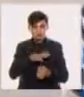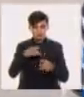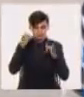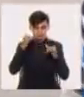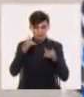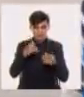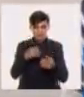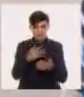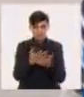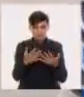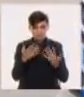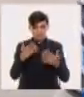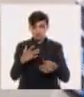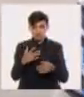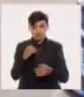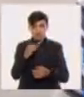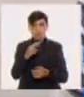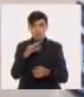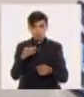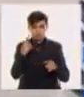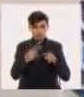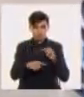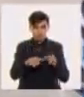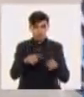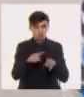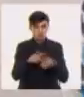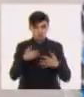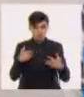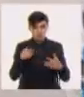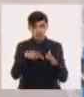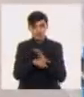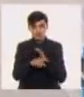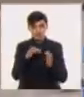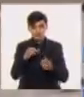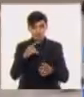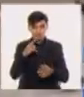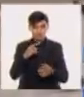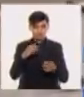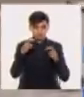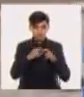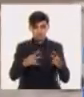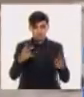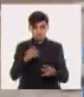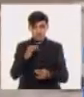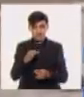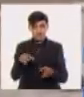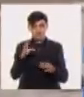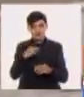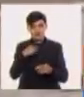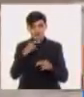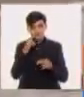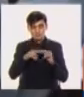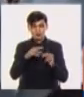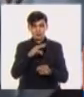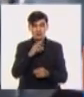скота по не тем племенным свидетельствам. Это большое разбирательство. В своих бедах фермеры винят Минсельхоз,